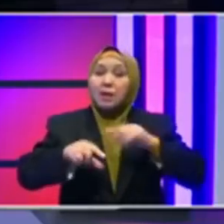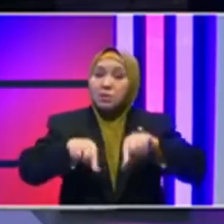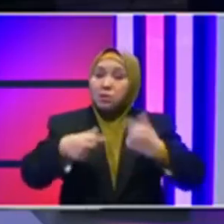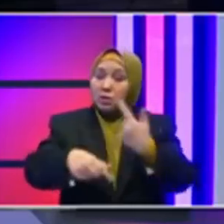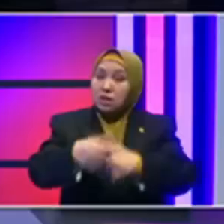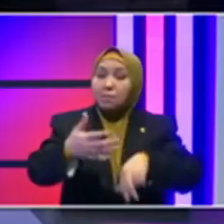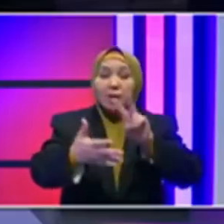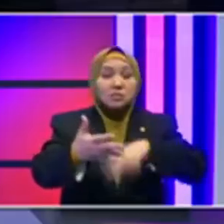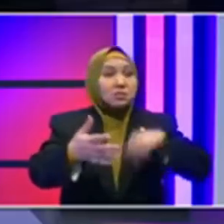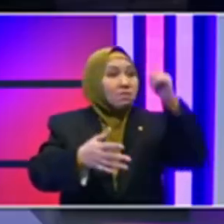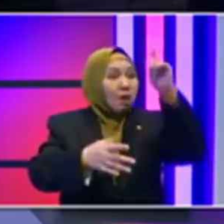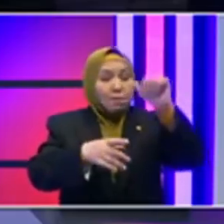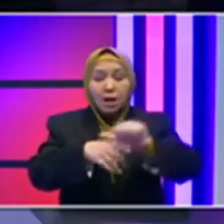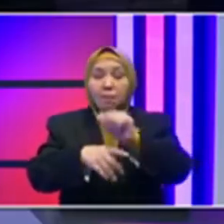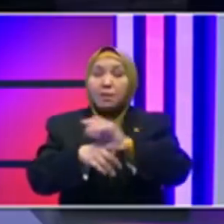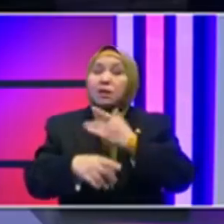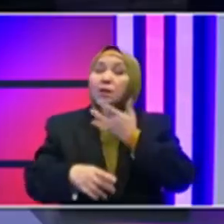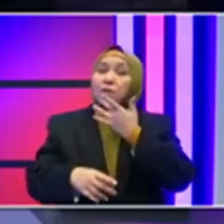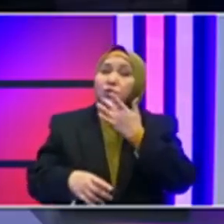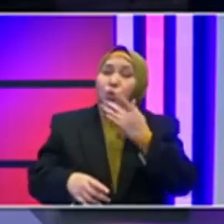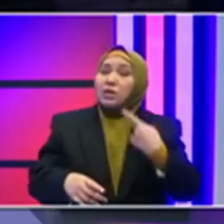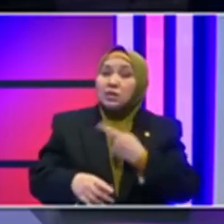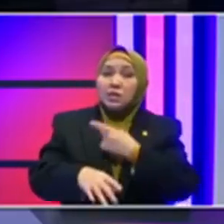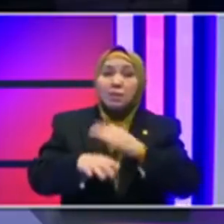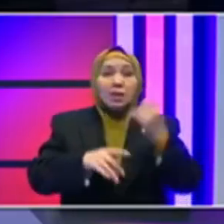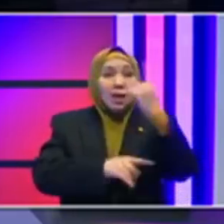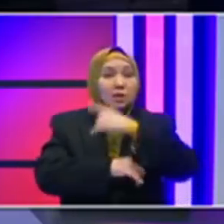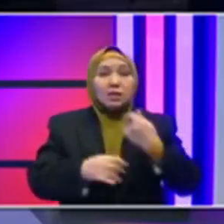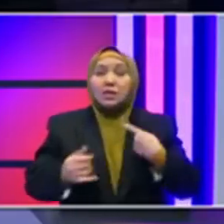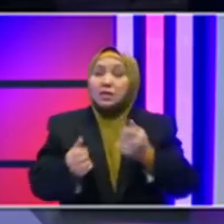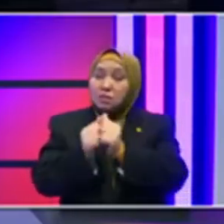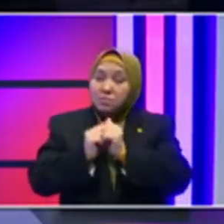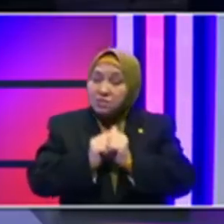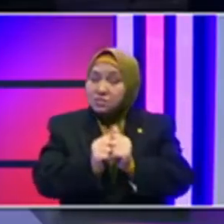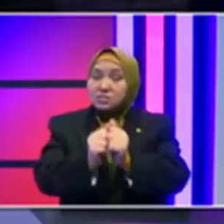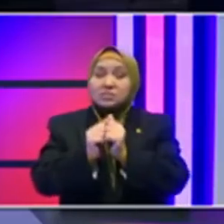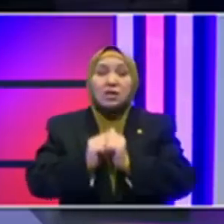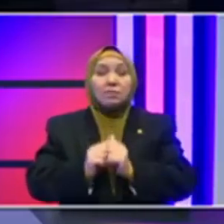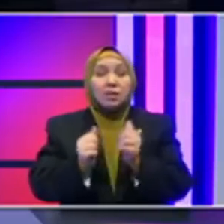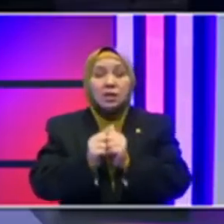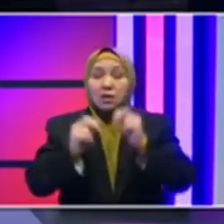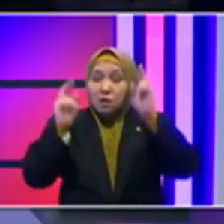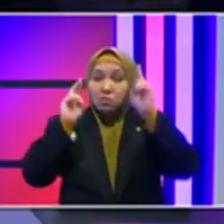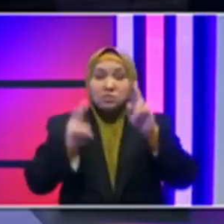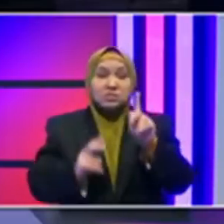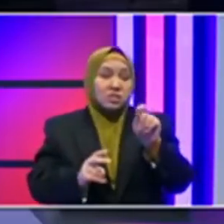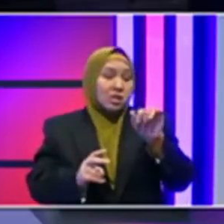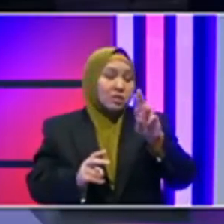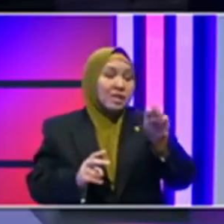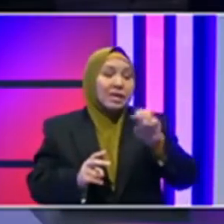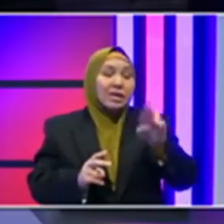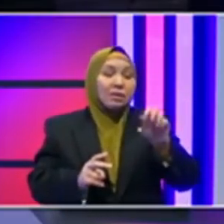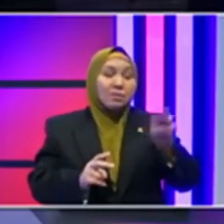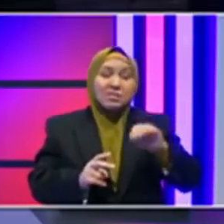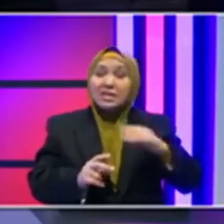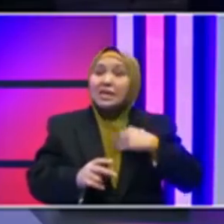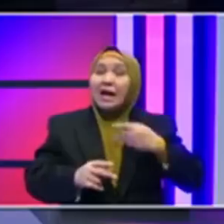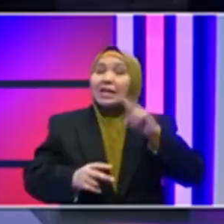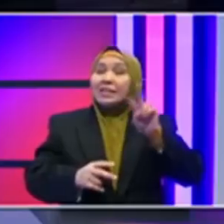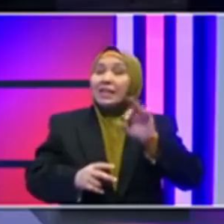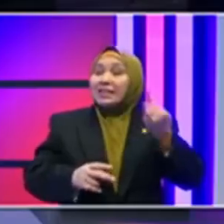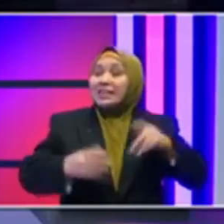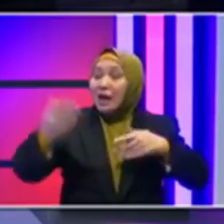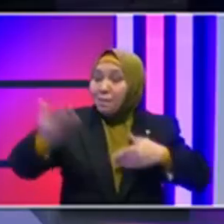paham amal dan bertuah kita pada hari ini kita bersama ya Alfari Ustaz Tirmidzi dan juga tetamu jemputan